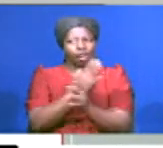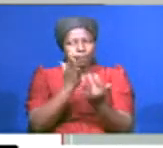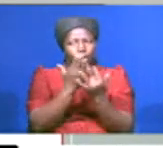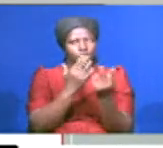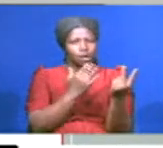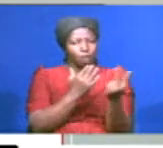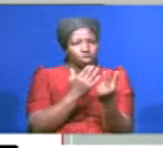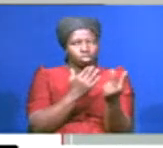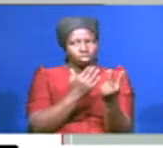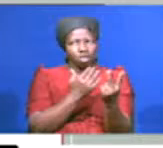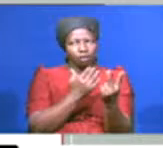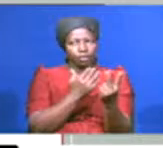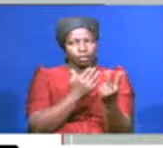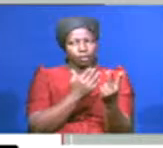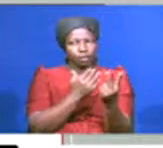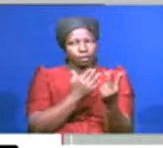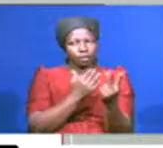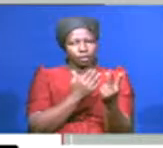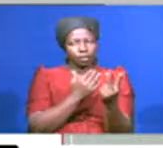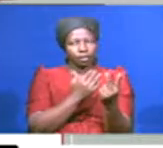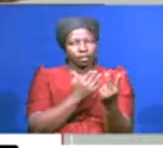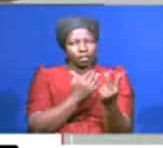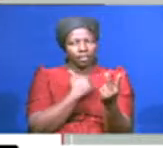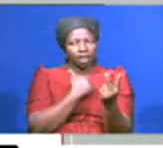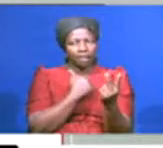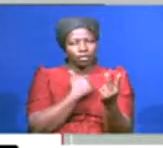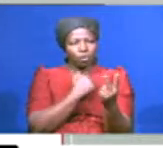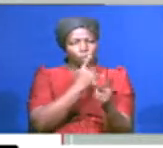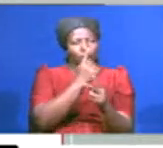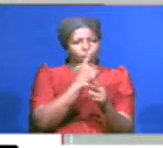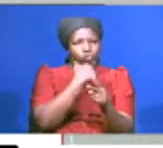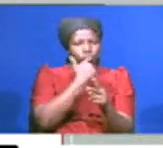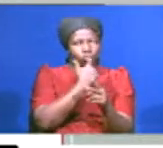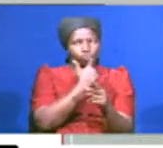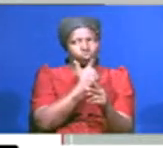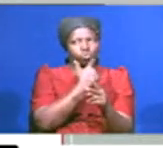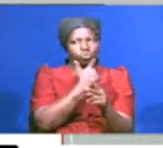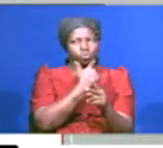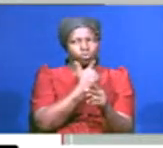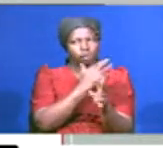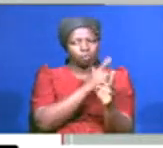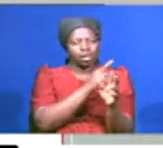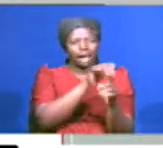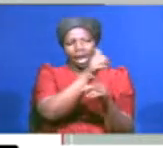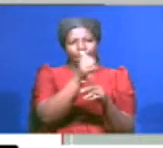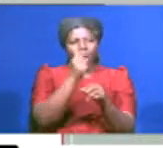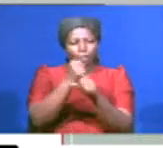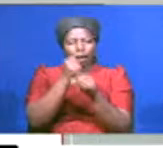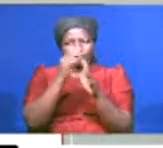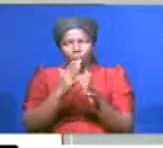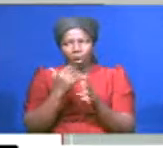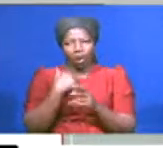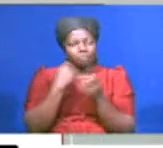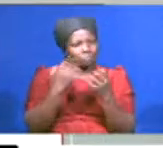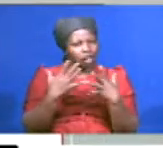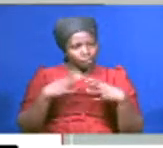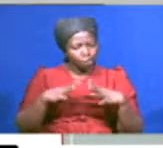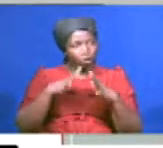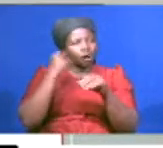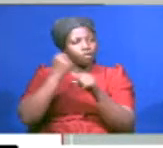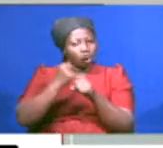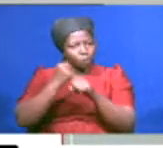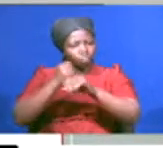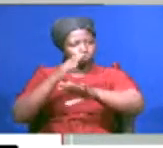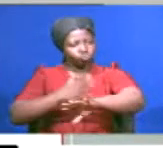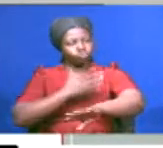you have recording artists and you have one who is a real performer as well. Now we have a lot of people performing on stage and are